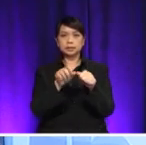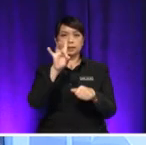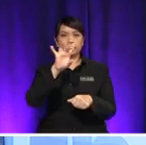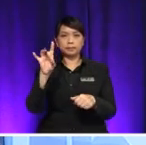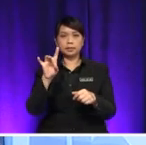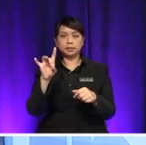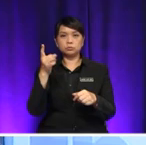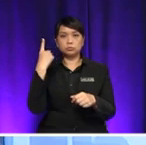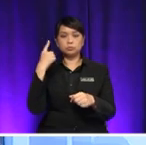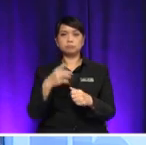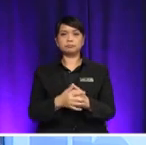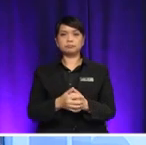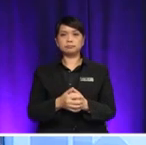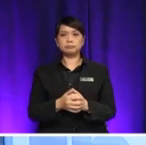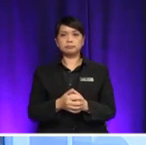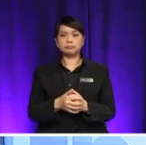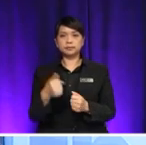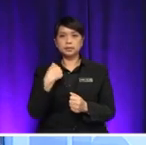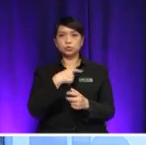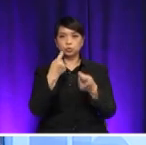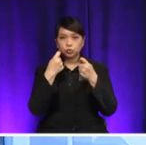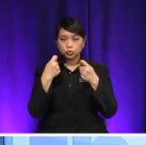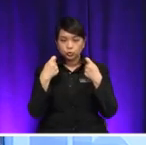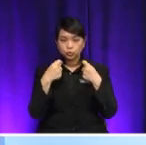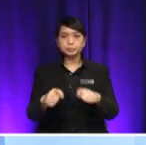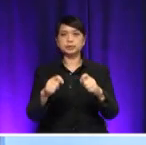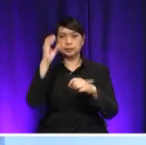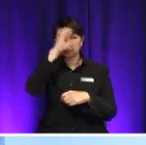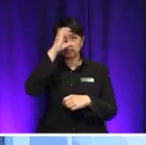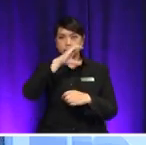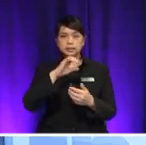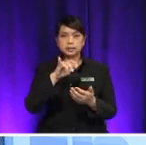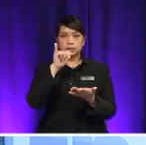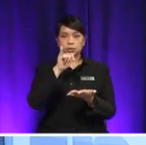siap dulu oke dan kita coba cari di situ oke